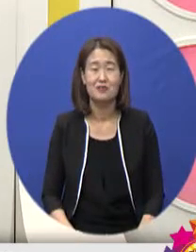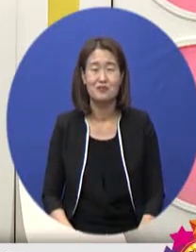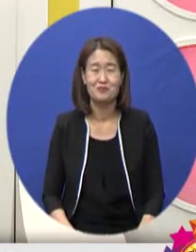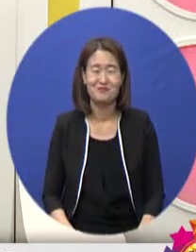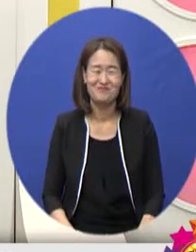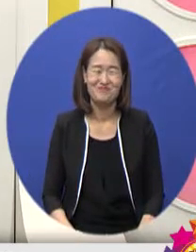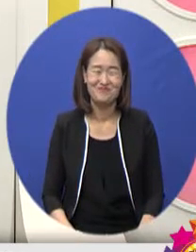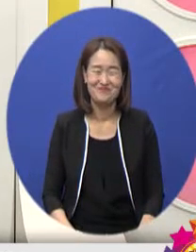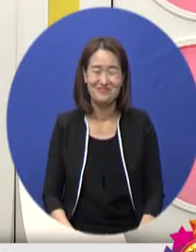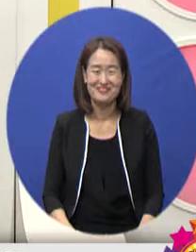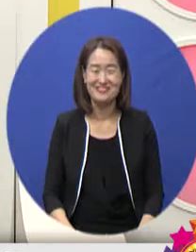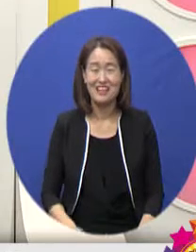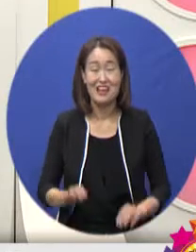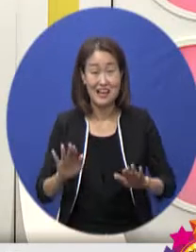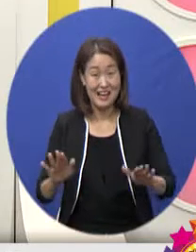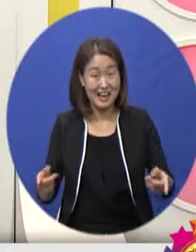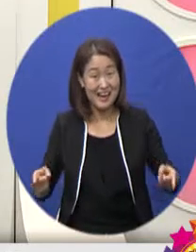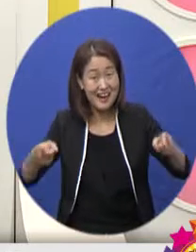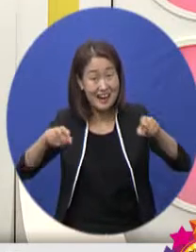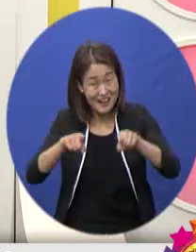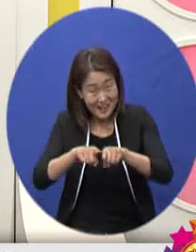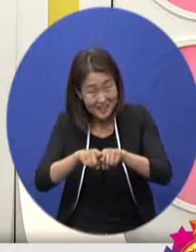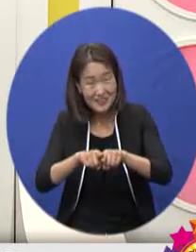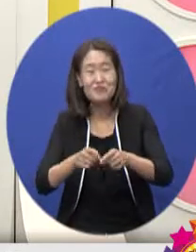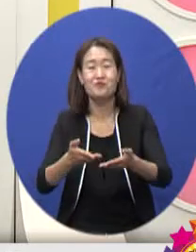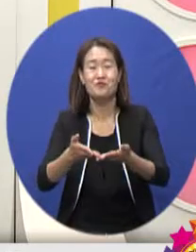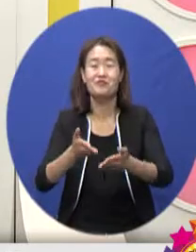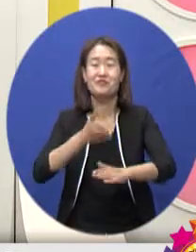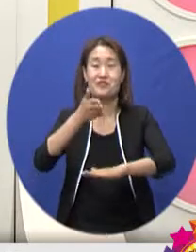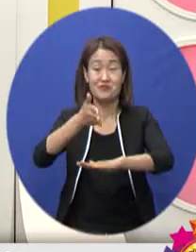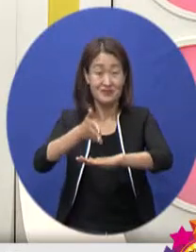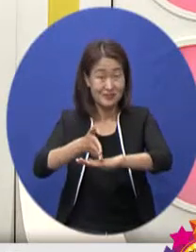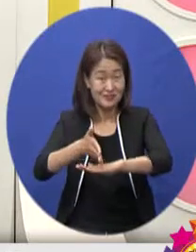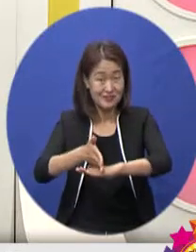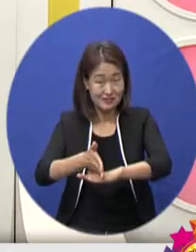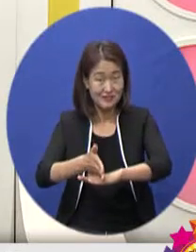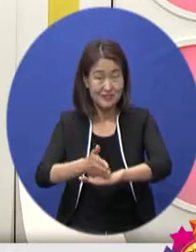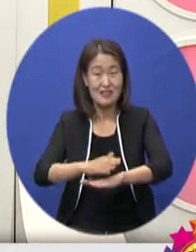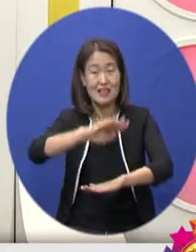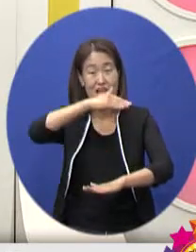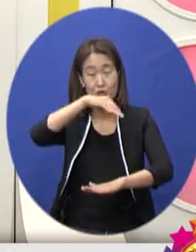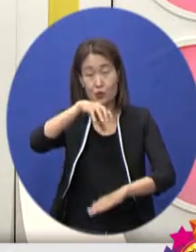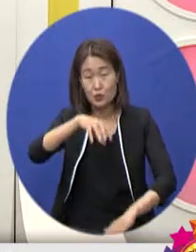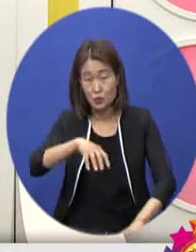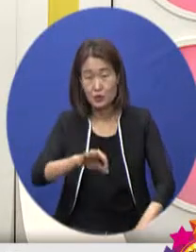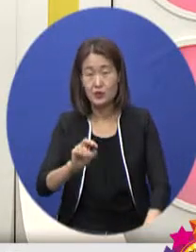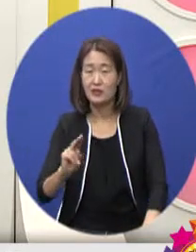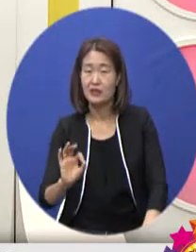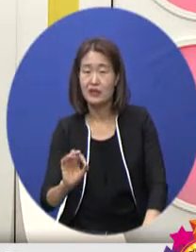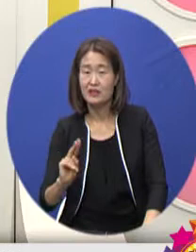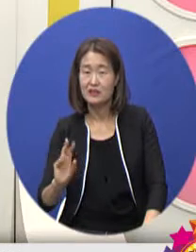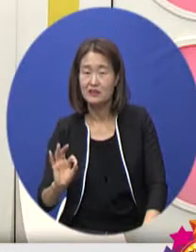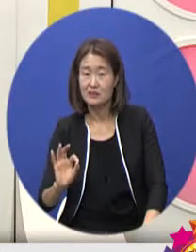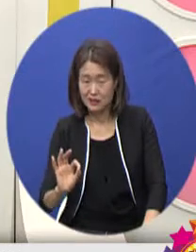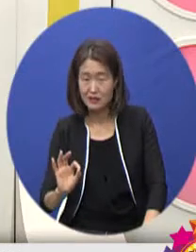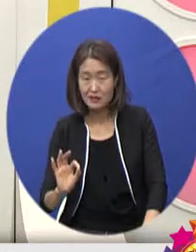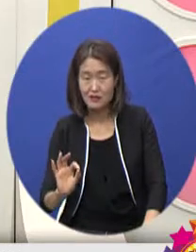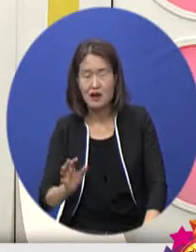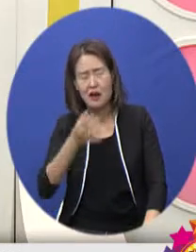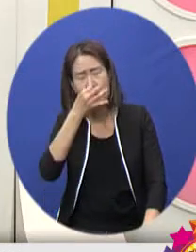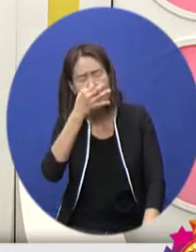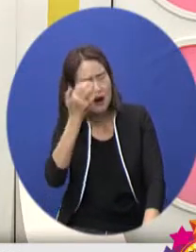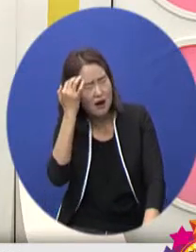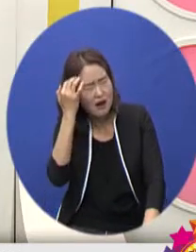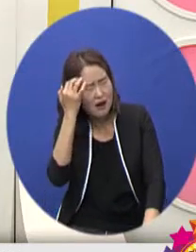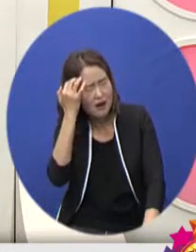예. 아버님 오늘 함께 해주셔서 너무너무 감사드리고요. 우리 강원도 예, 양양에서 또 우리 아버님 힘드셨을